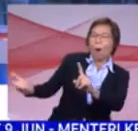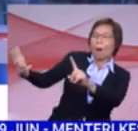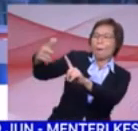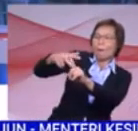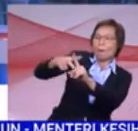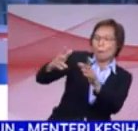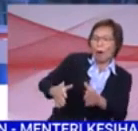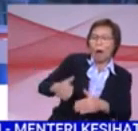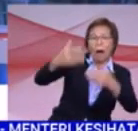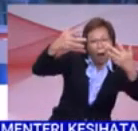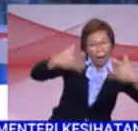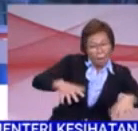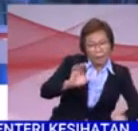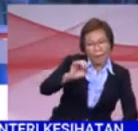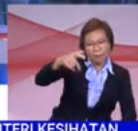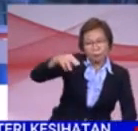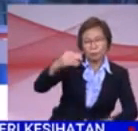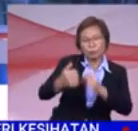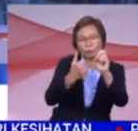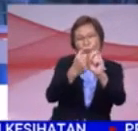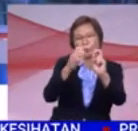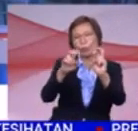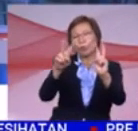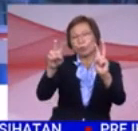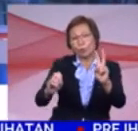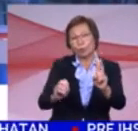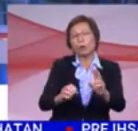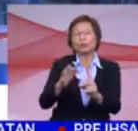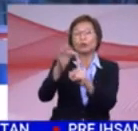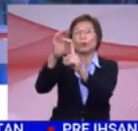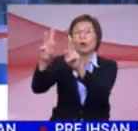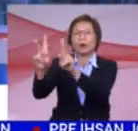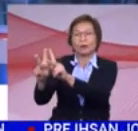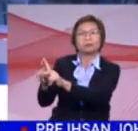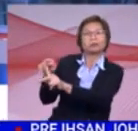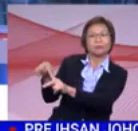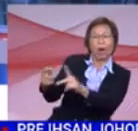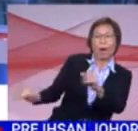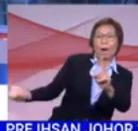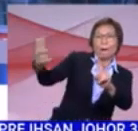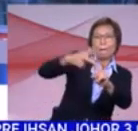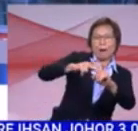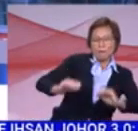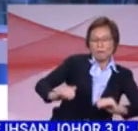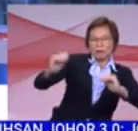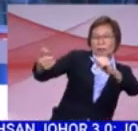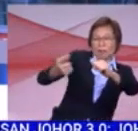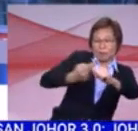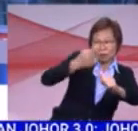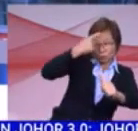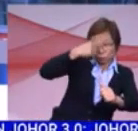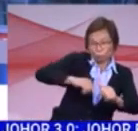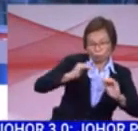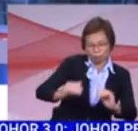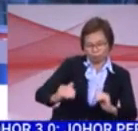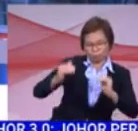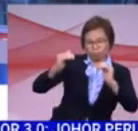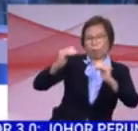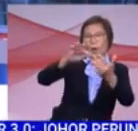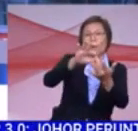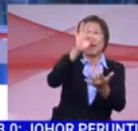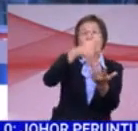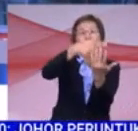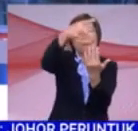pemohon lepasan SPM 2020 terutama di luar bandar yang sudah memohon fasa pertama bagi mengemaskini